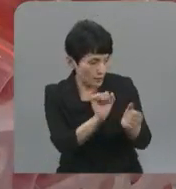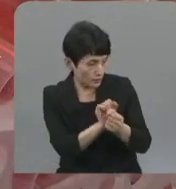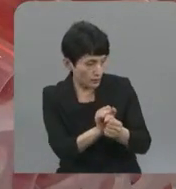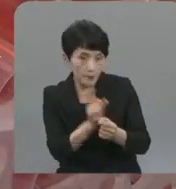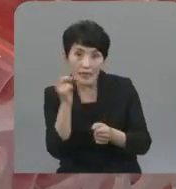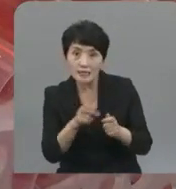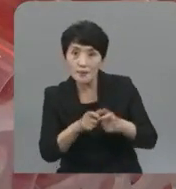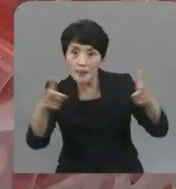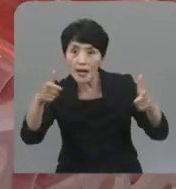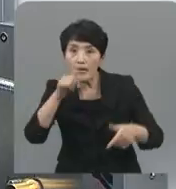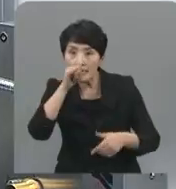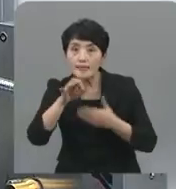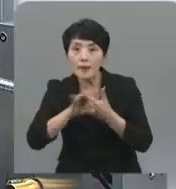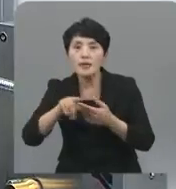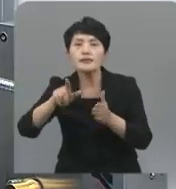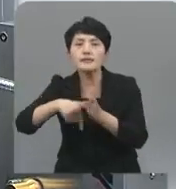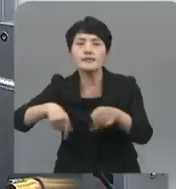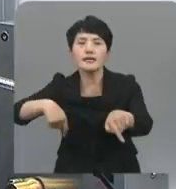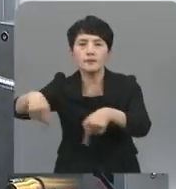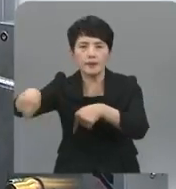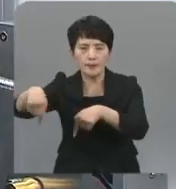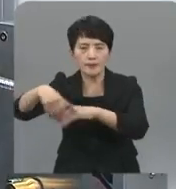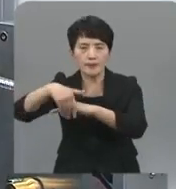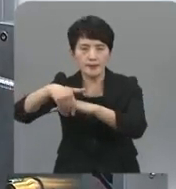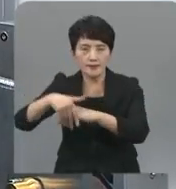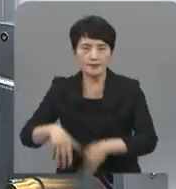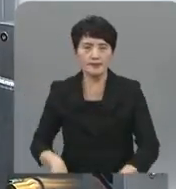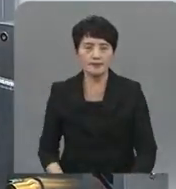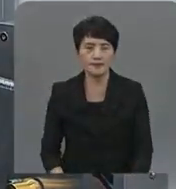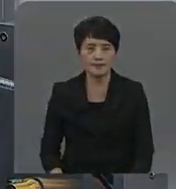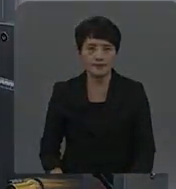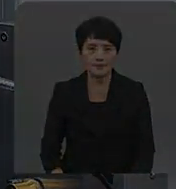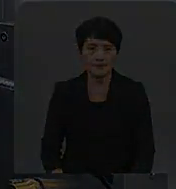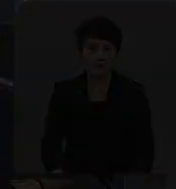doanh nghiệp tư nhân nhân viên y tế nhân viên nhà nước quân nhân và nhân viên phòng dịch